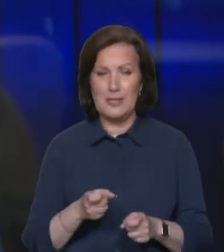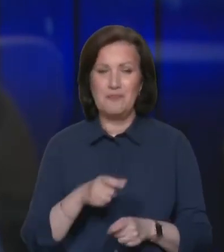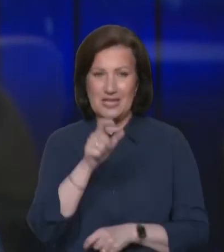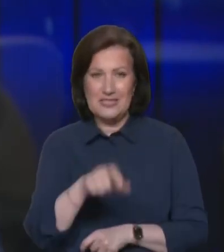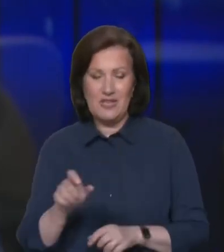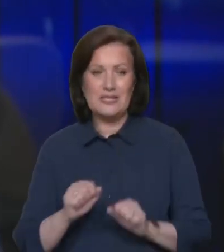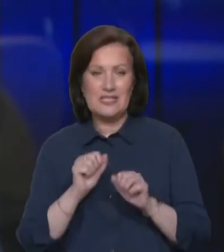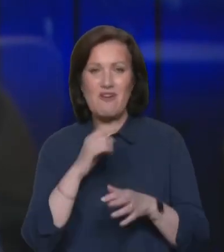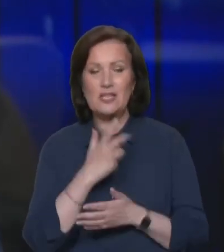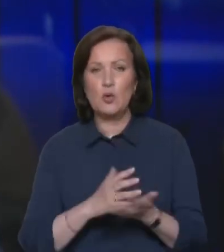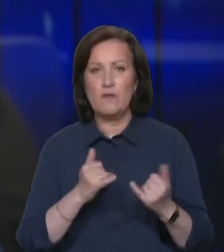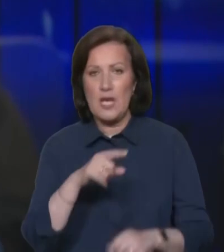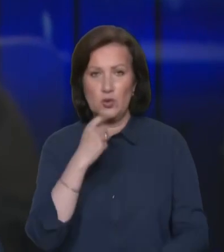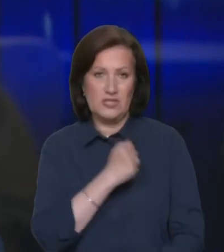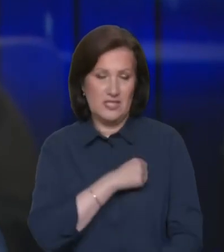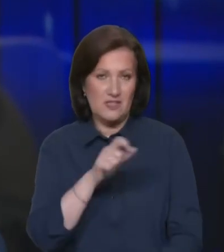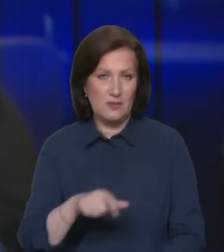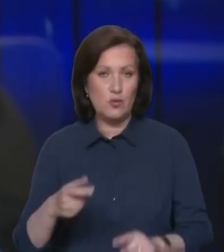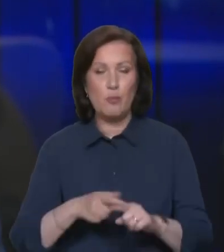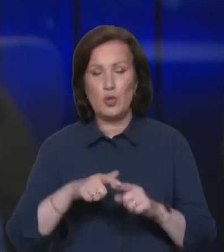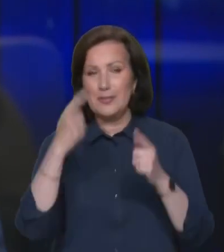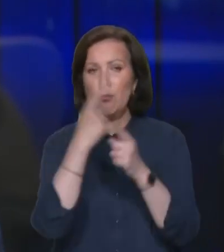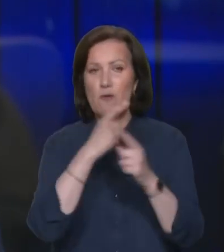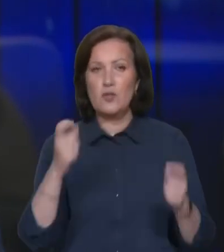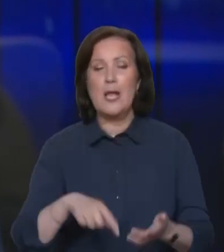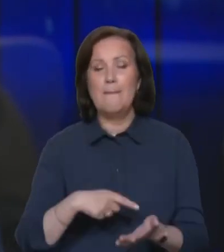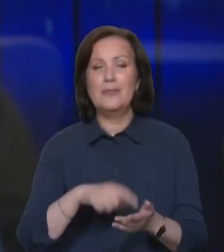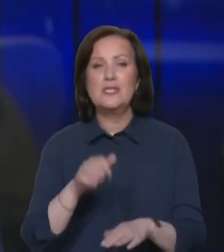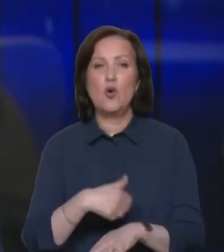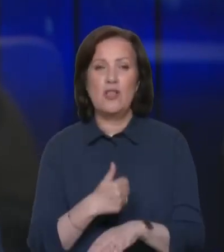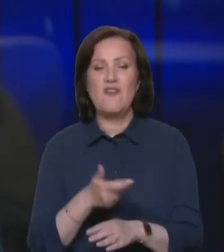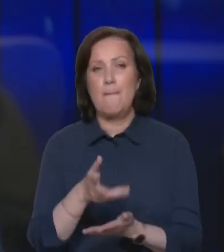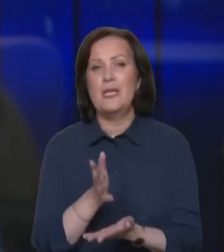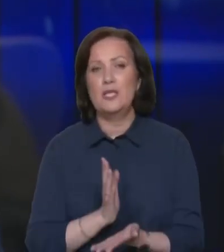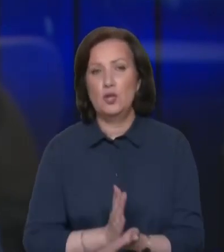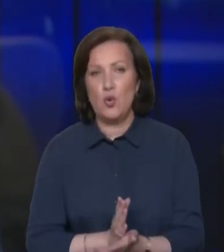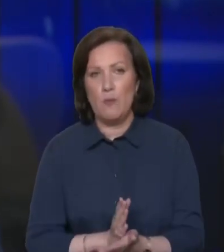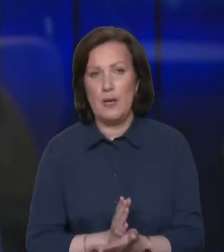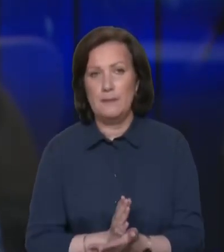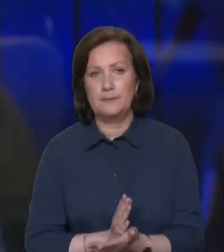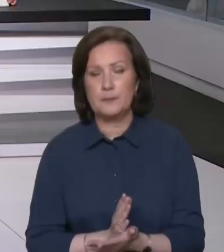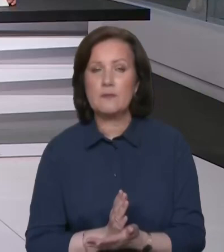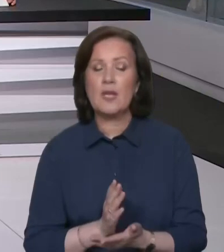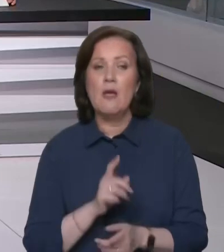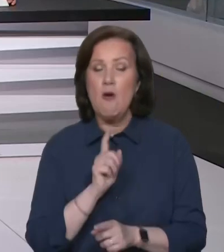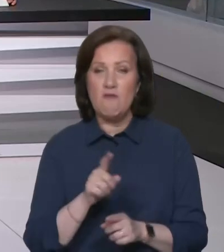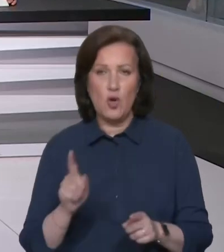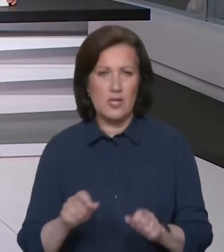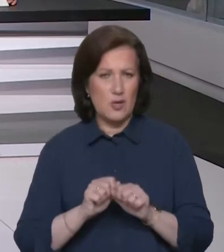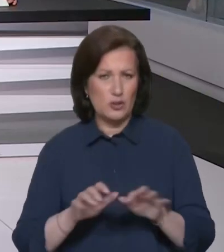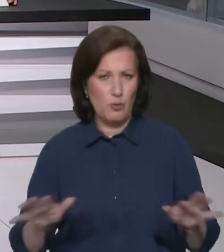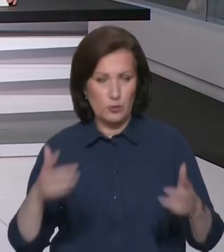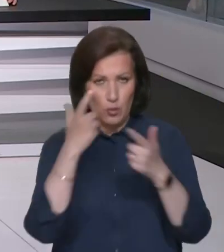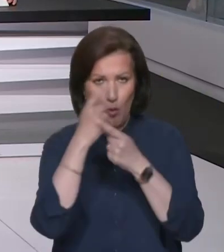для російських військових. Про це Суспільному повідомив міський голова Мелітополя Іван Федоров. Вони